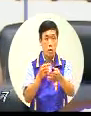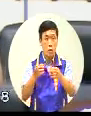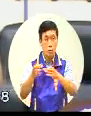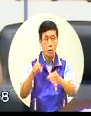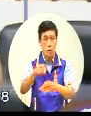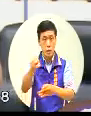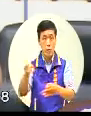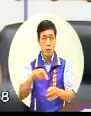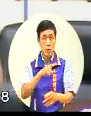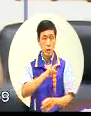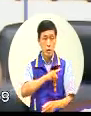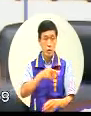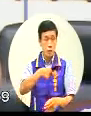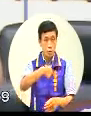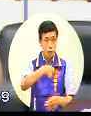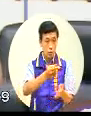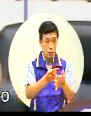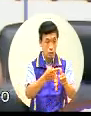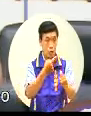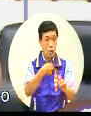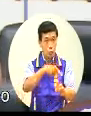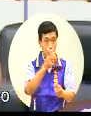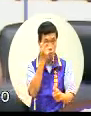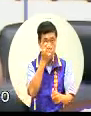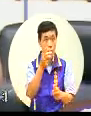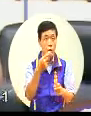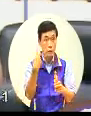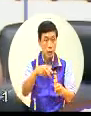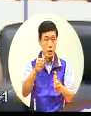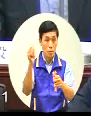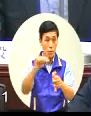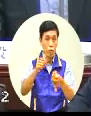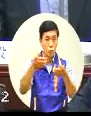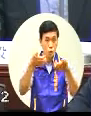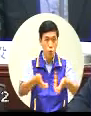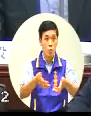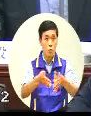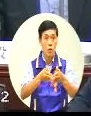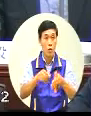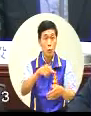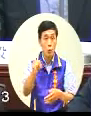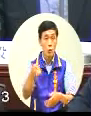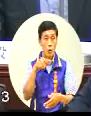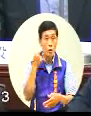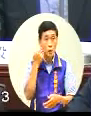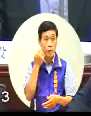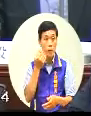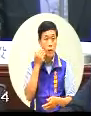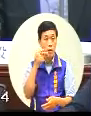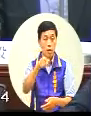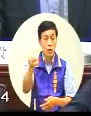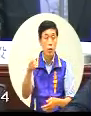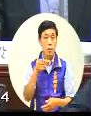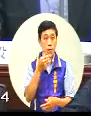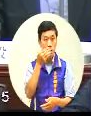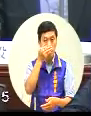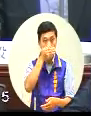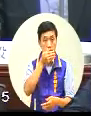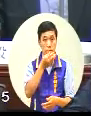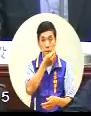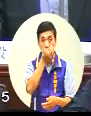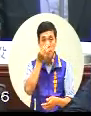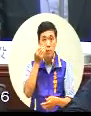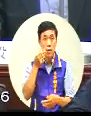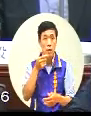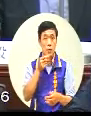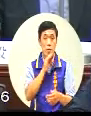比较是重点。 另外现在是要重罚了，就是说他们在偷鸡的话你就让他知道说后果很严重，看可不可以有遏